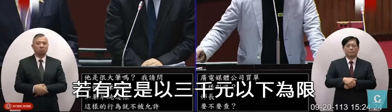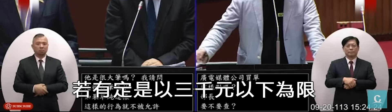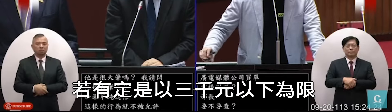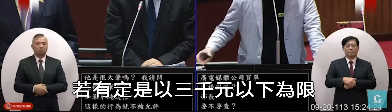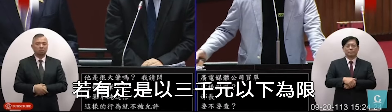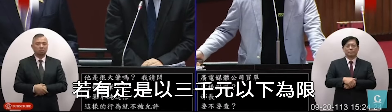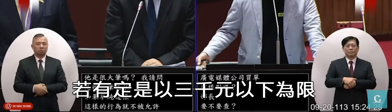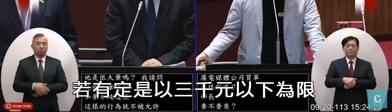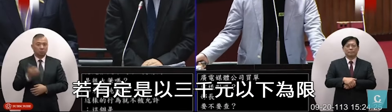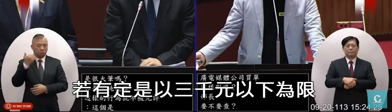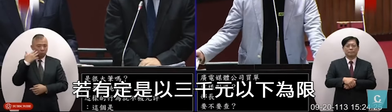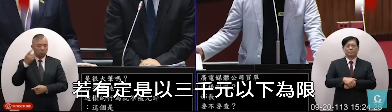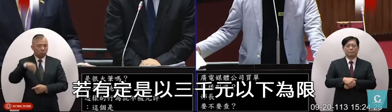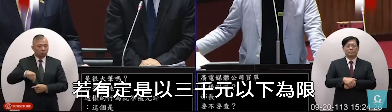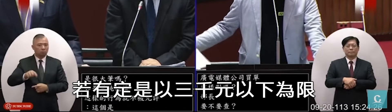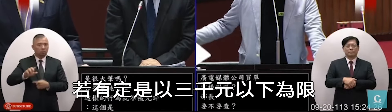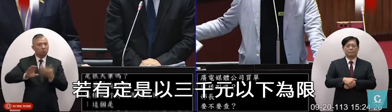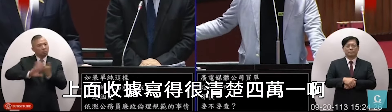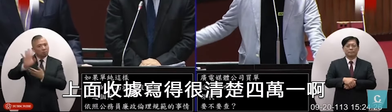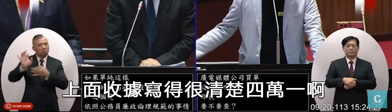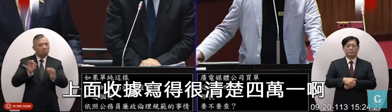以3000元底下为限的。